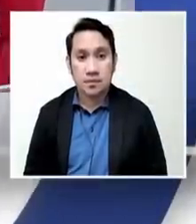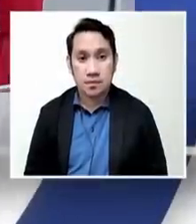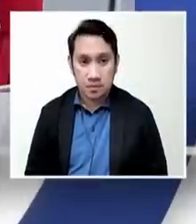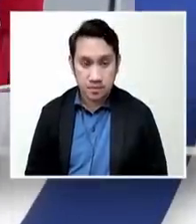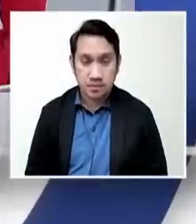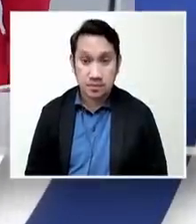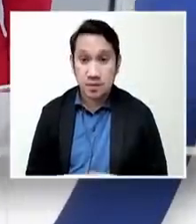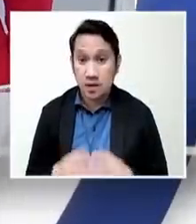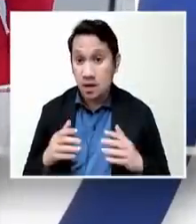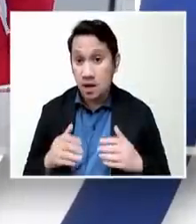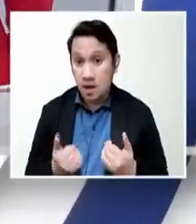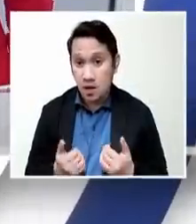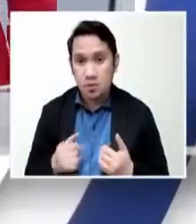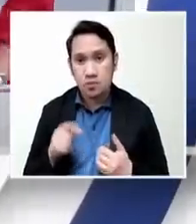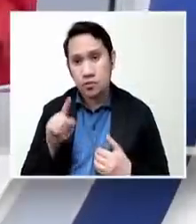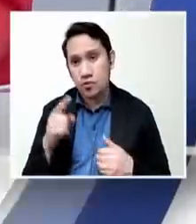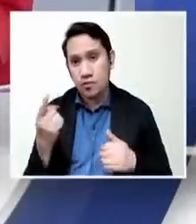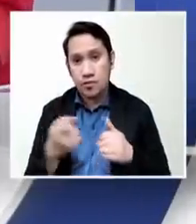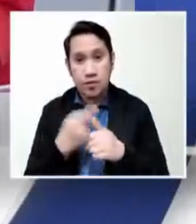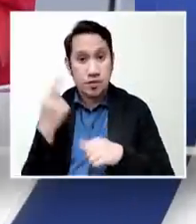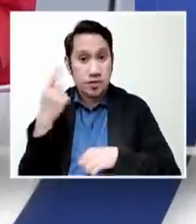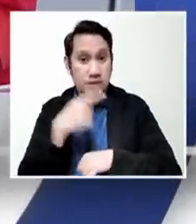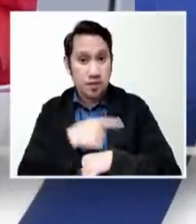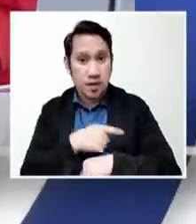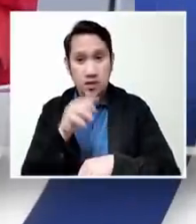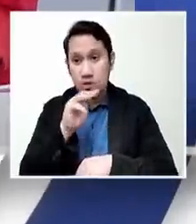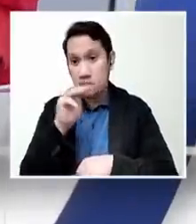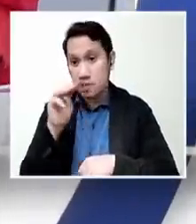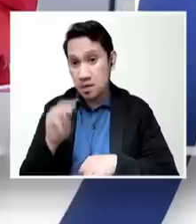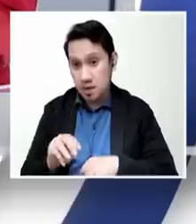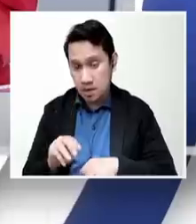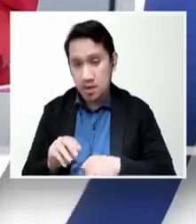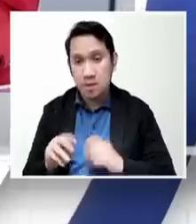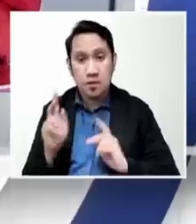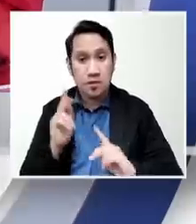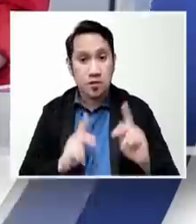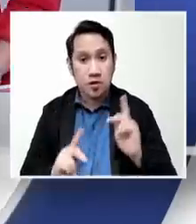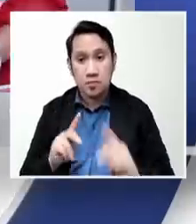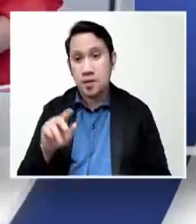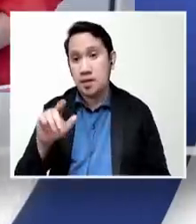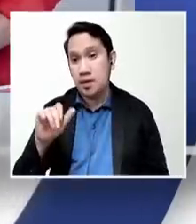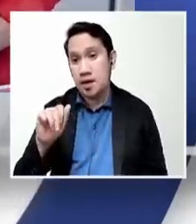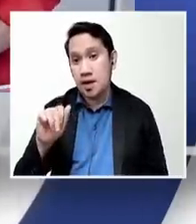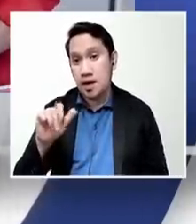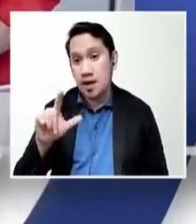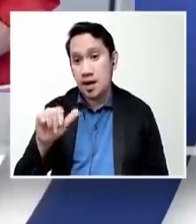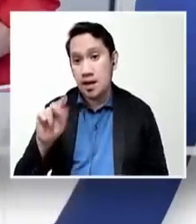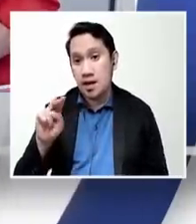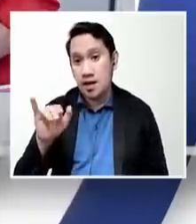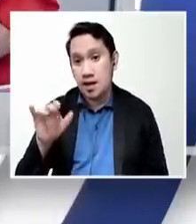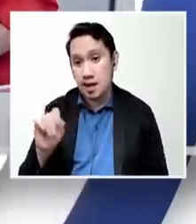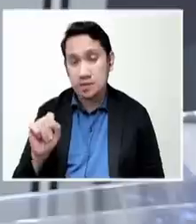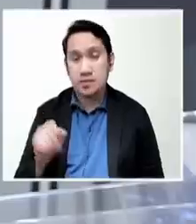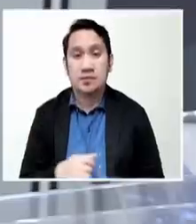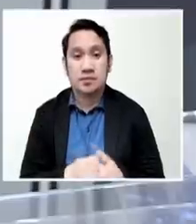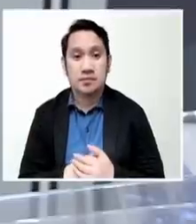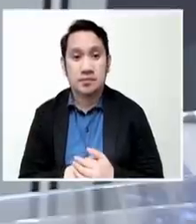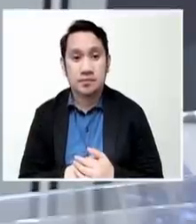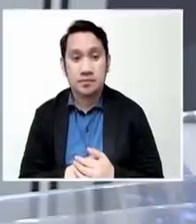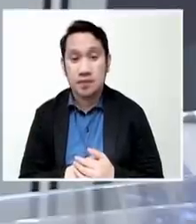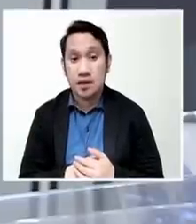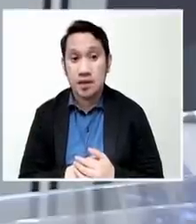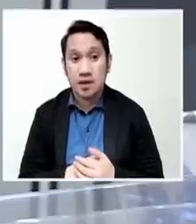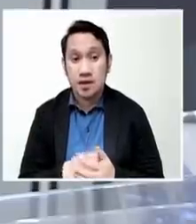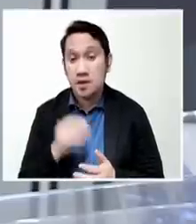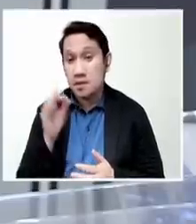Gretchen, kumusta ang unang gabi ng Manila concert ni Alanis Morissette? Ati B, nakising along ang Pinoy fans sa unang gabi